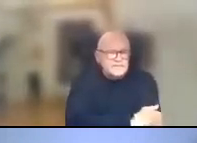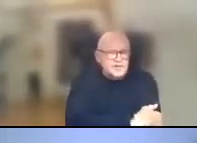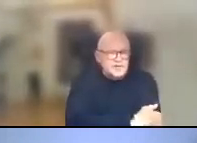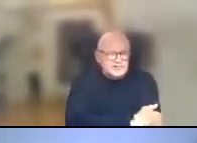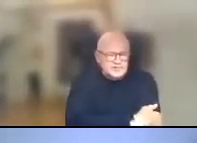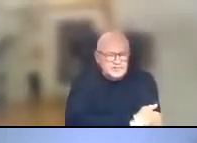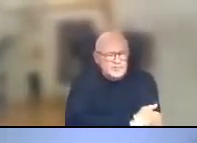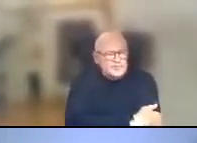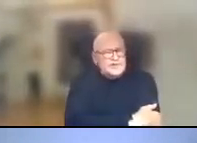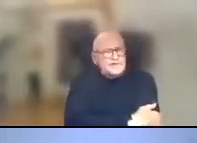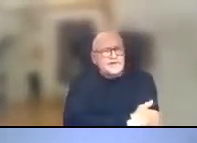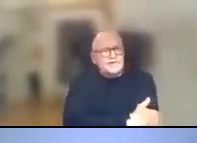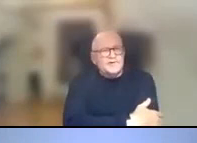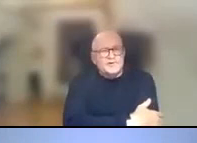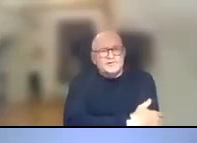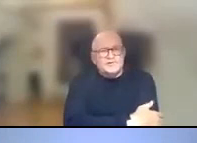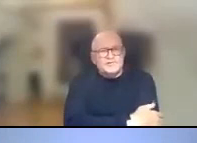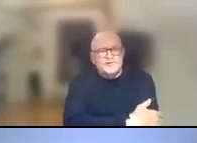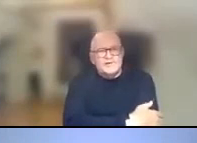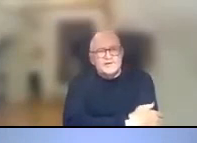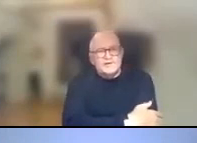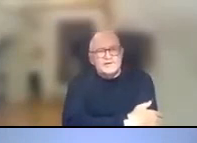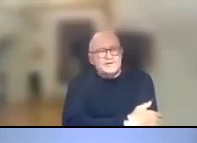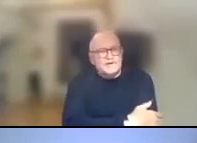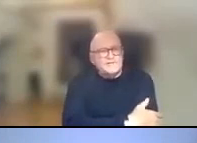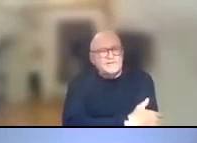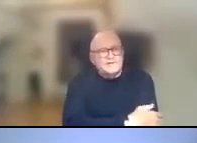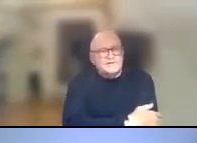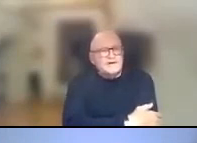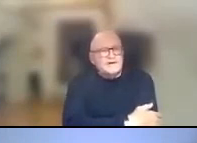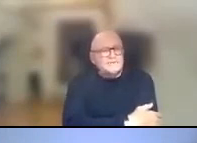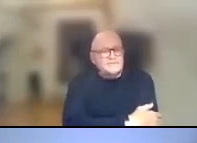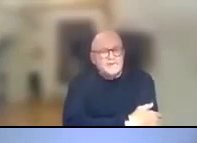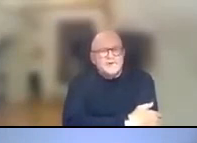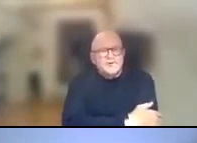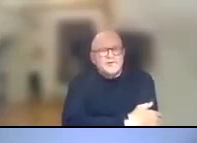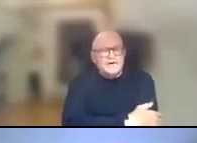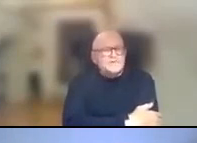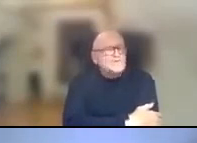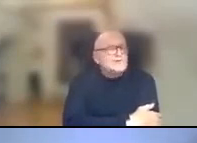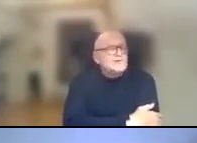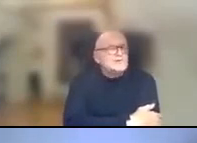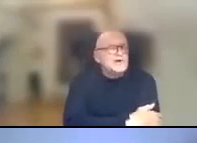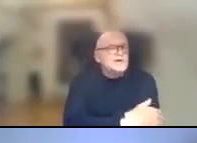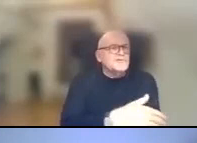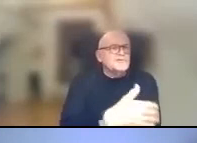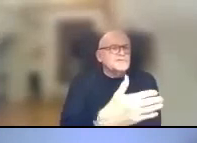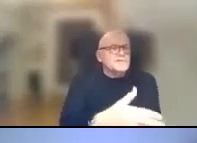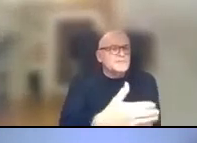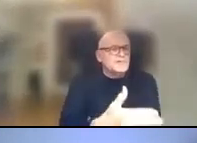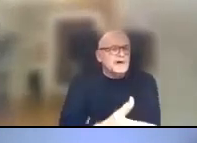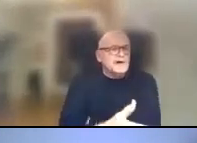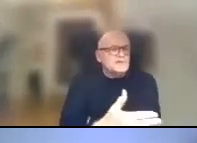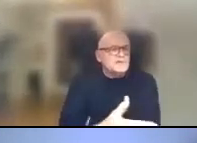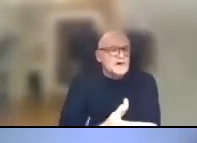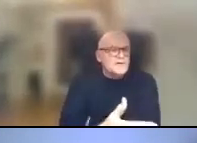in Delmenhorst nur bestellt werden konnte zu Beginn der Tätigkeit von Nils Haar über eine sogenannte Sonderanforderung. Das ist